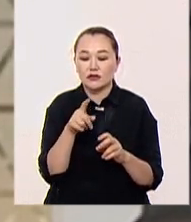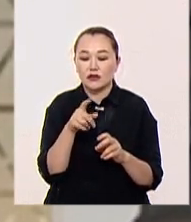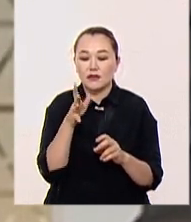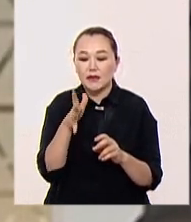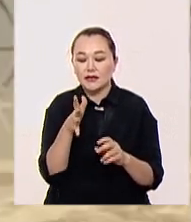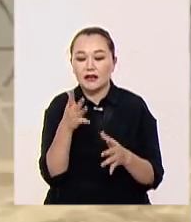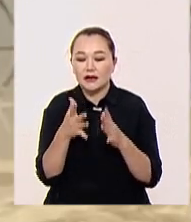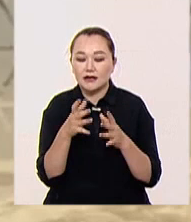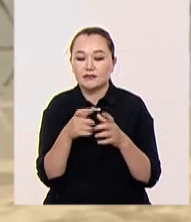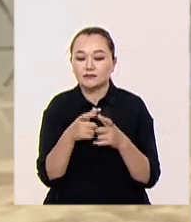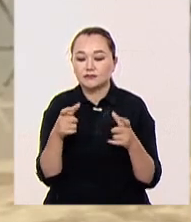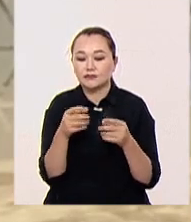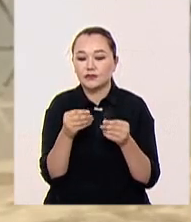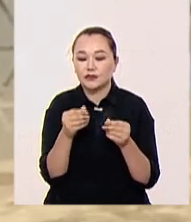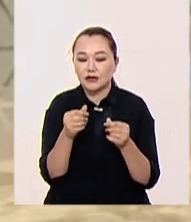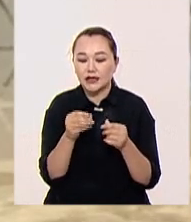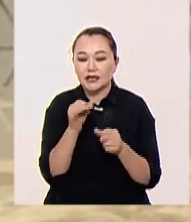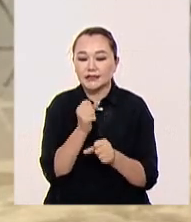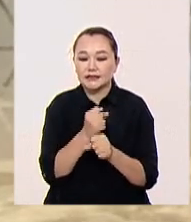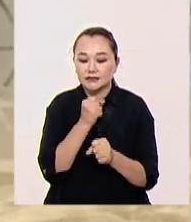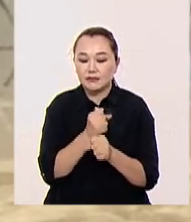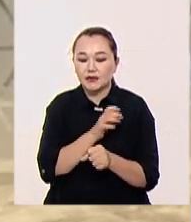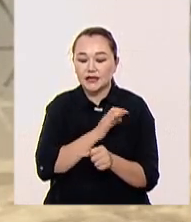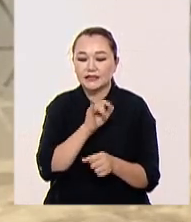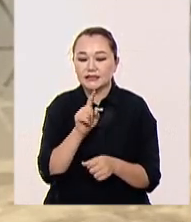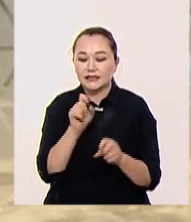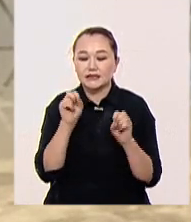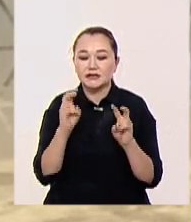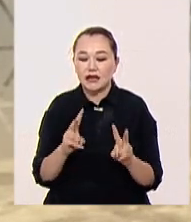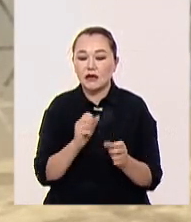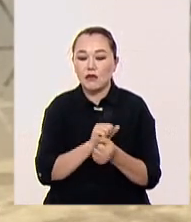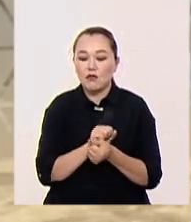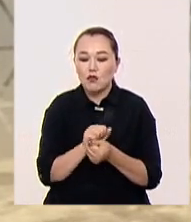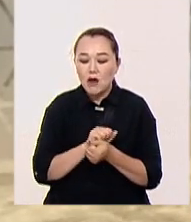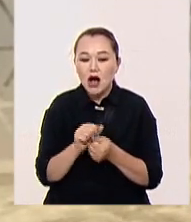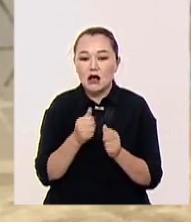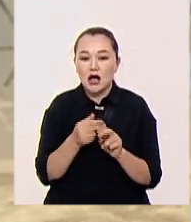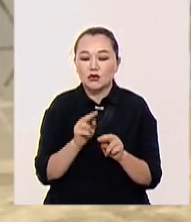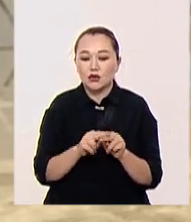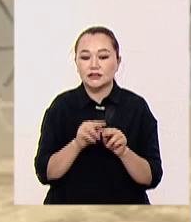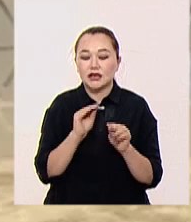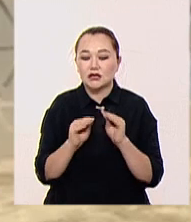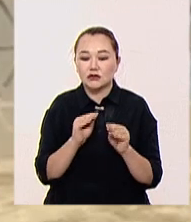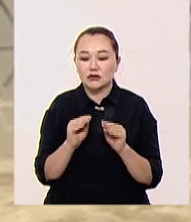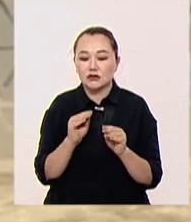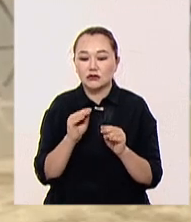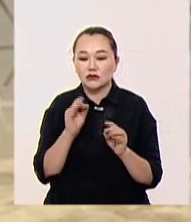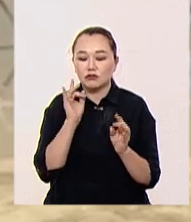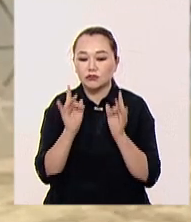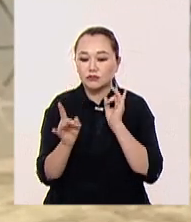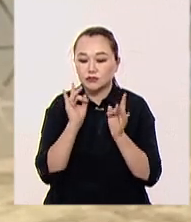иной банкноты. Банкнота изготовлена из специальной бумаги, которая создает характерный